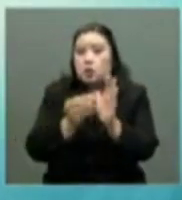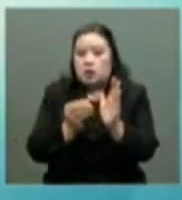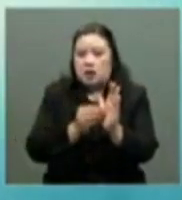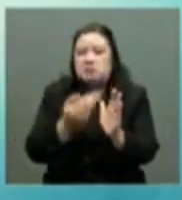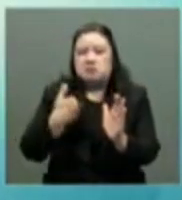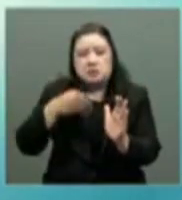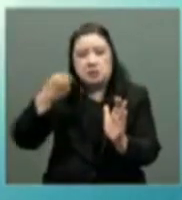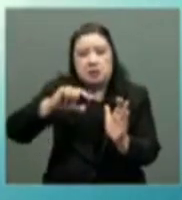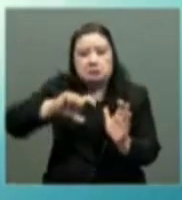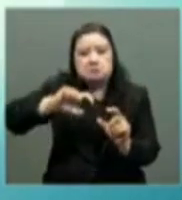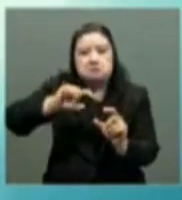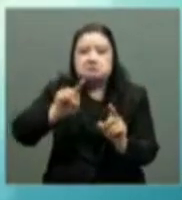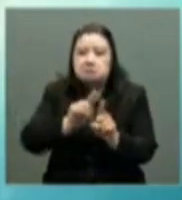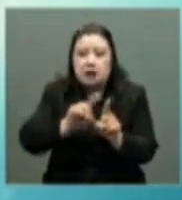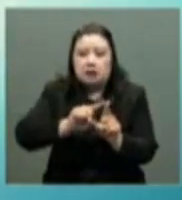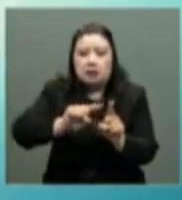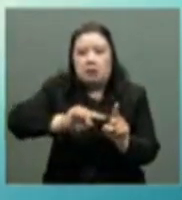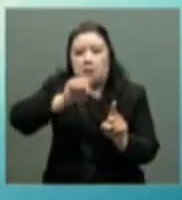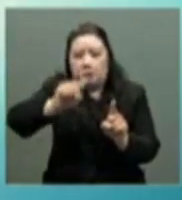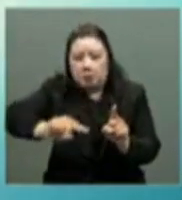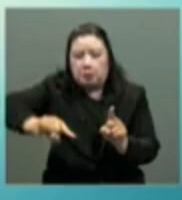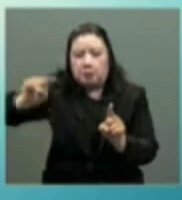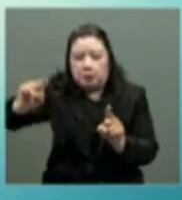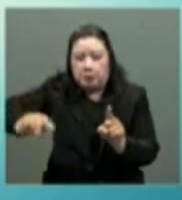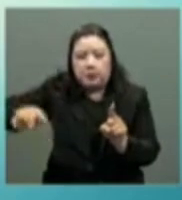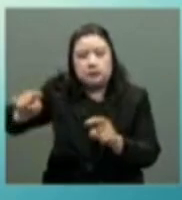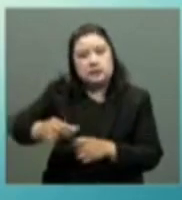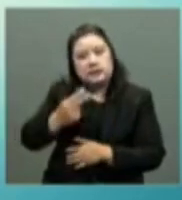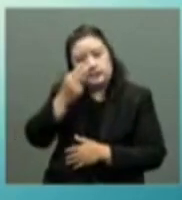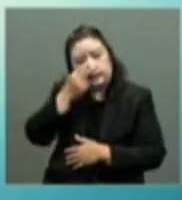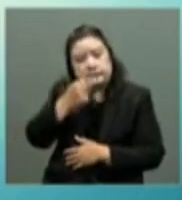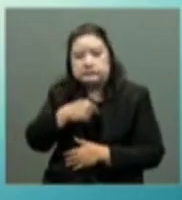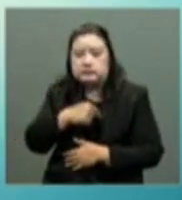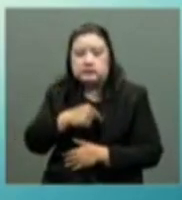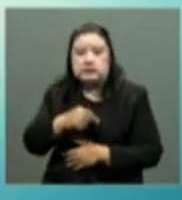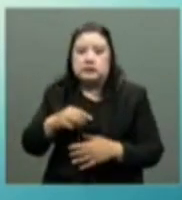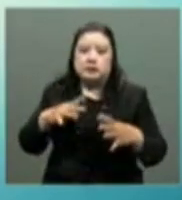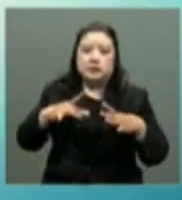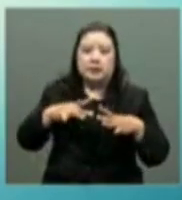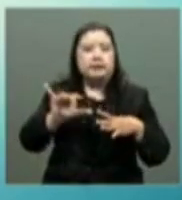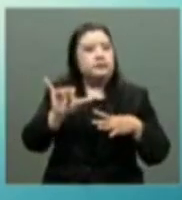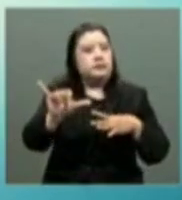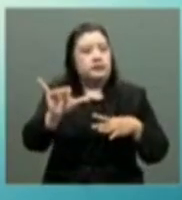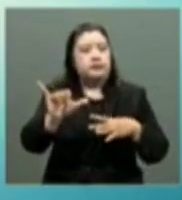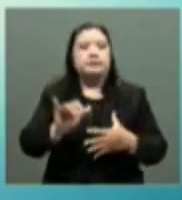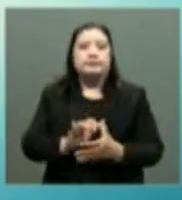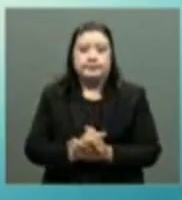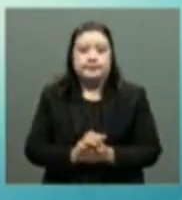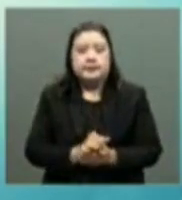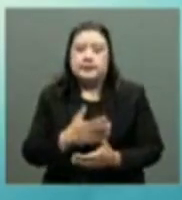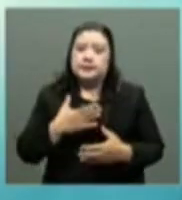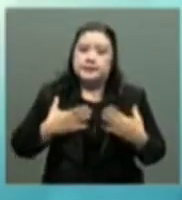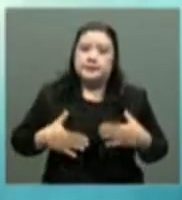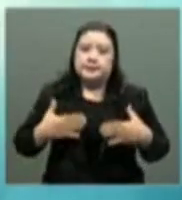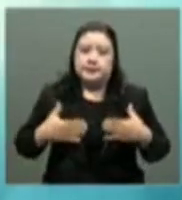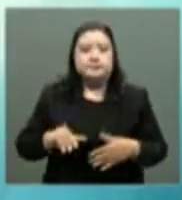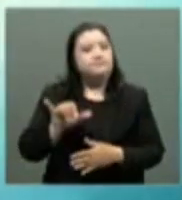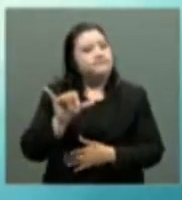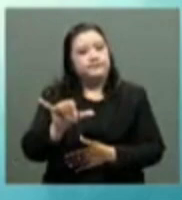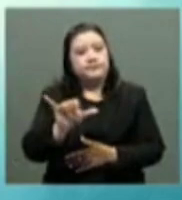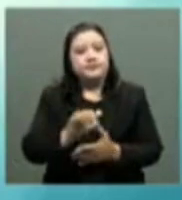งๆอยู่นะครับถึงบอกว่าไม่ยังไม่ได้น่าไว้วางใจเท่าไหร่นักนะครับในกลุ่มของ State Quarantine ที่เ